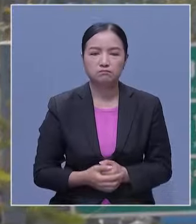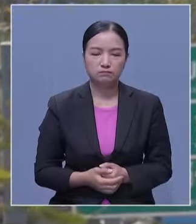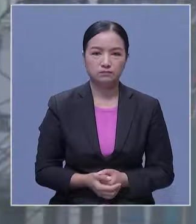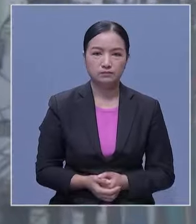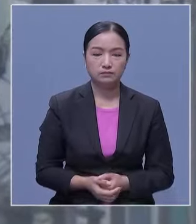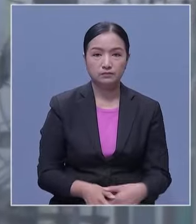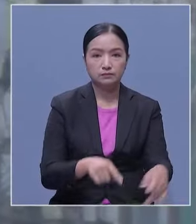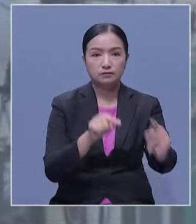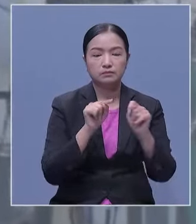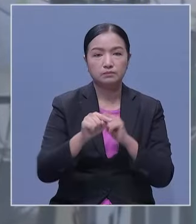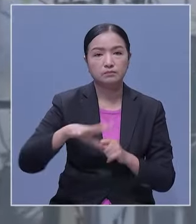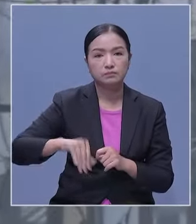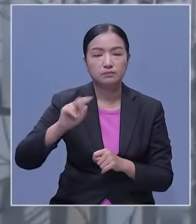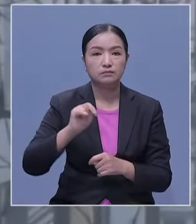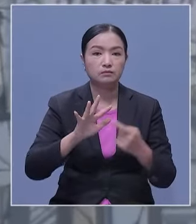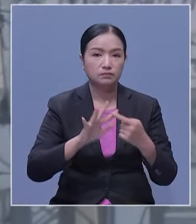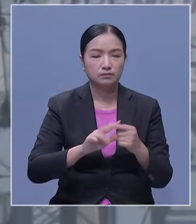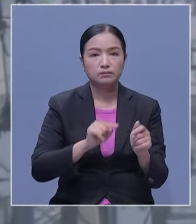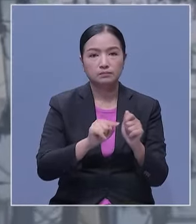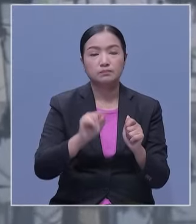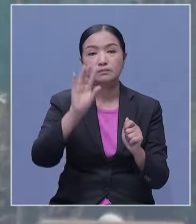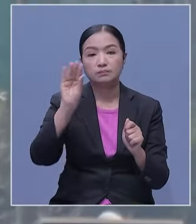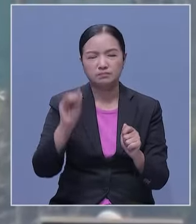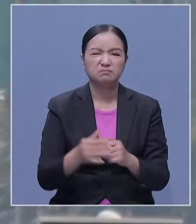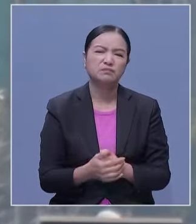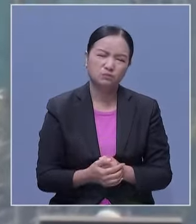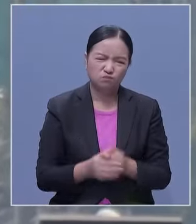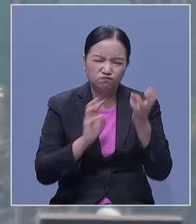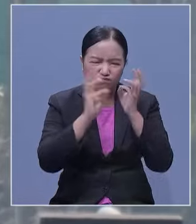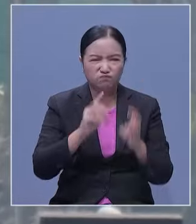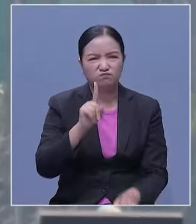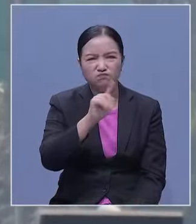ยเฉพาะที่ตำบลเมืองณอำเภอเชียงดาว PM2.5